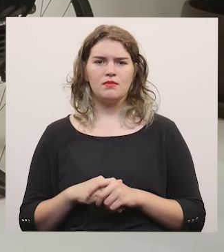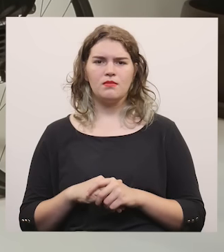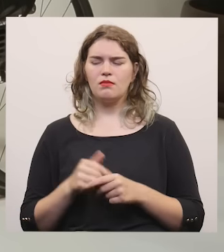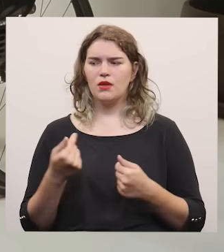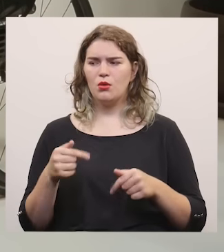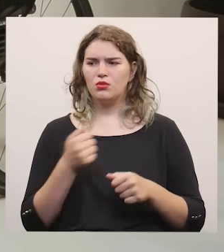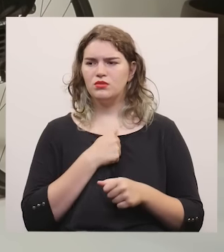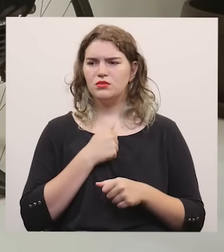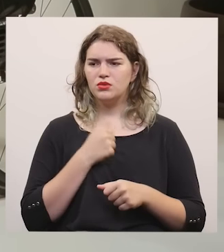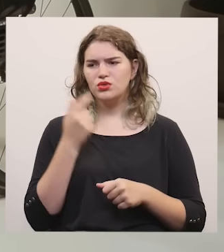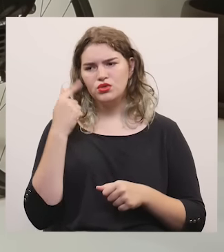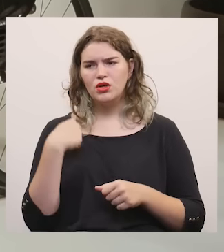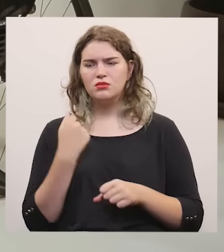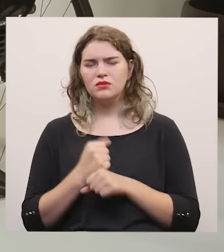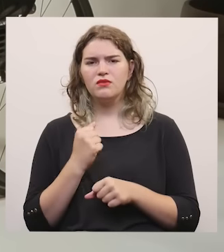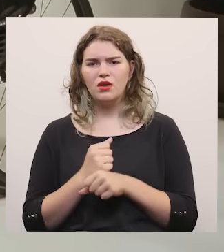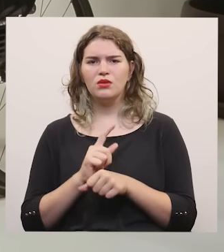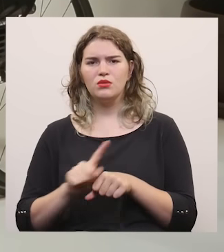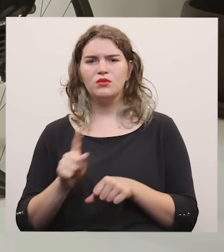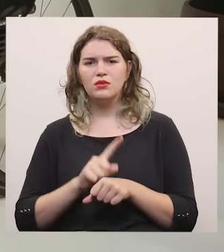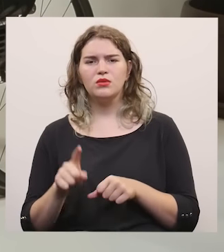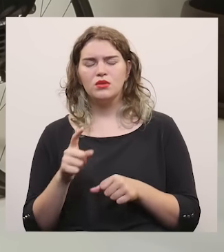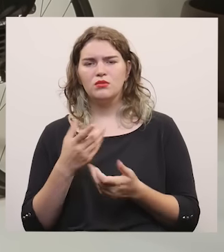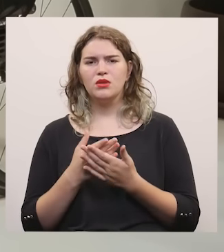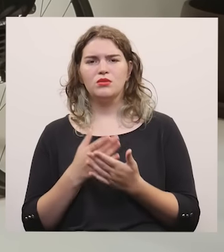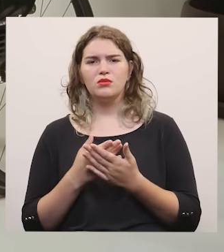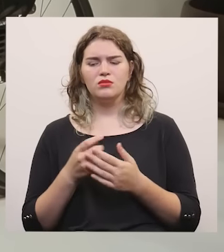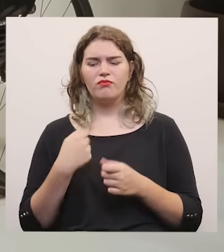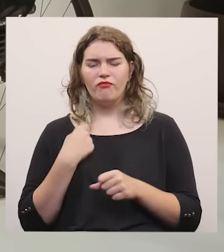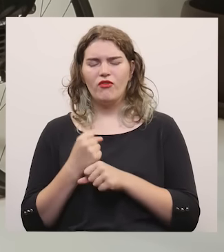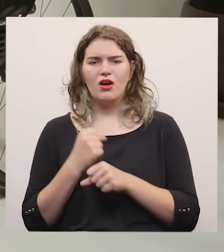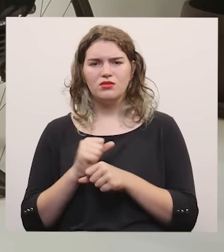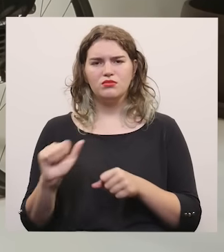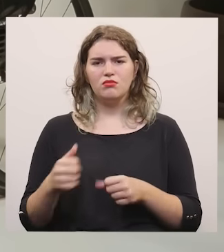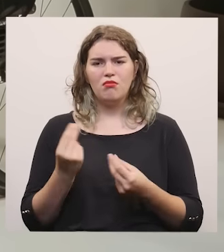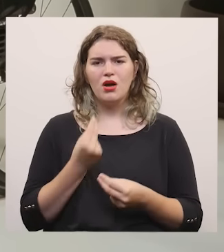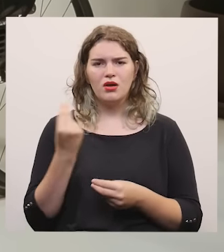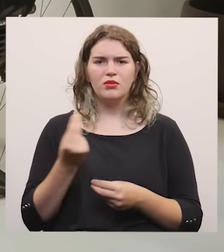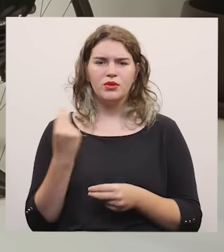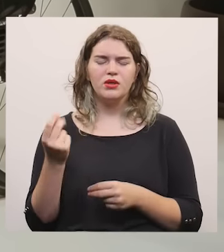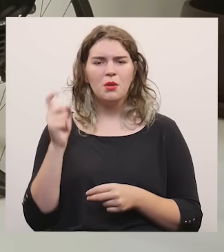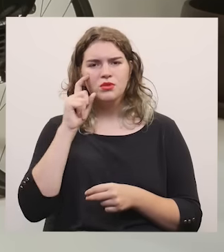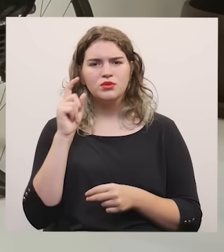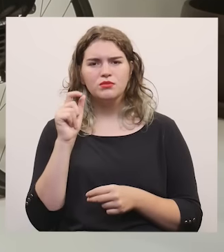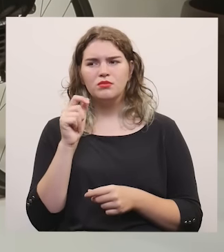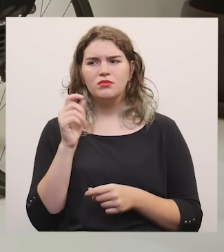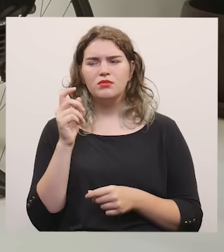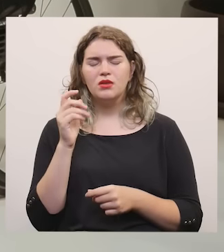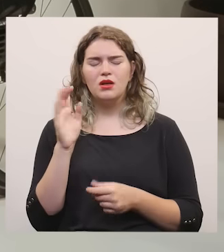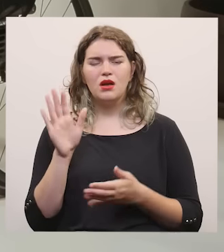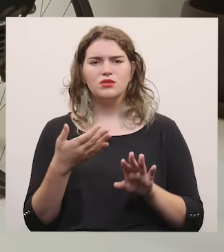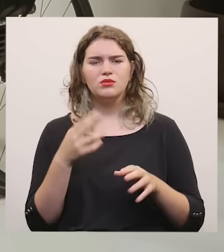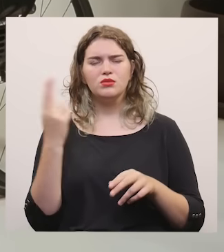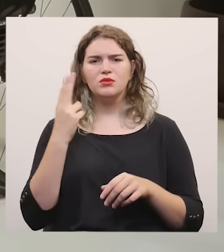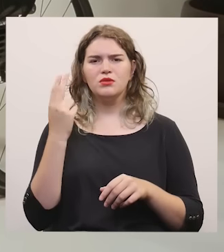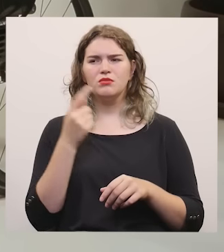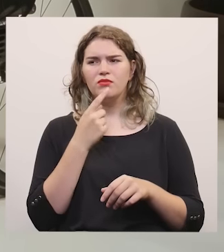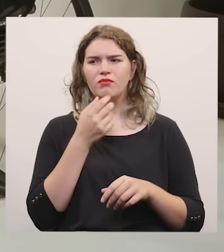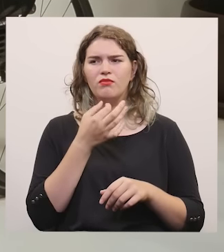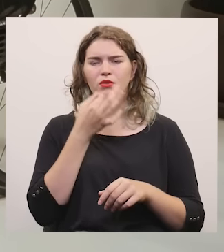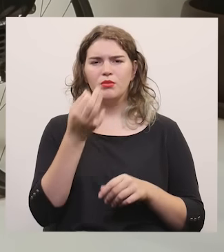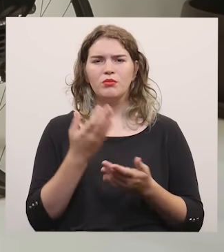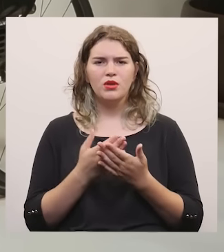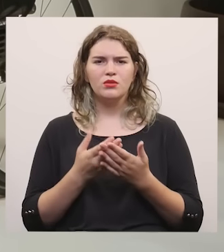Nu știu, n-am avut nicio teamă. Am știut că trebuie să fac lucrurile pe care trebuie să le fac pentru a mă recupera. Am crezut la început că Dumnezeu mi-a vorbit în